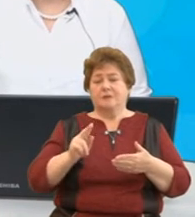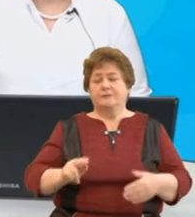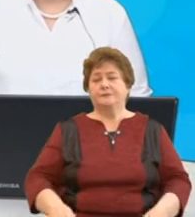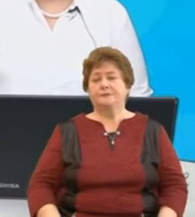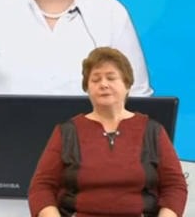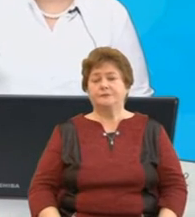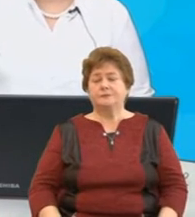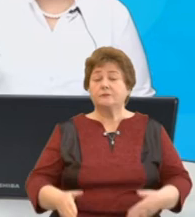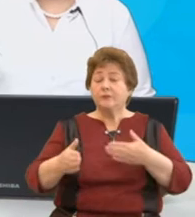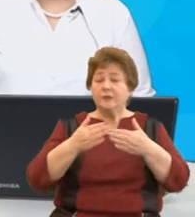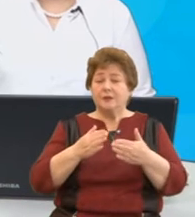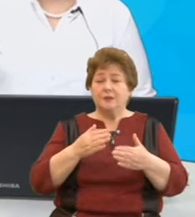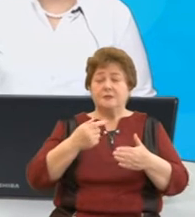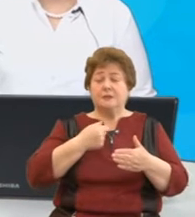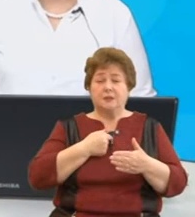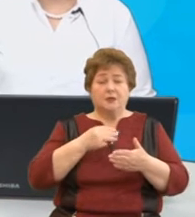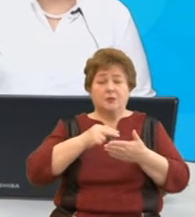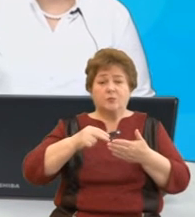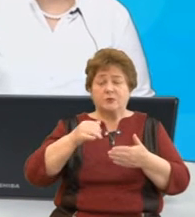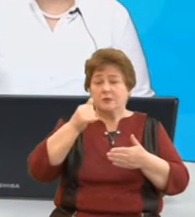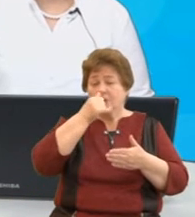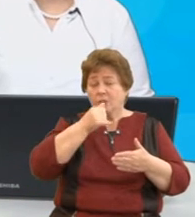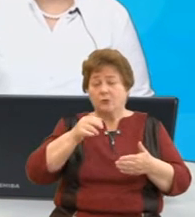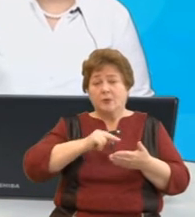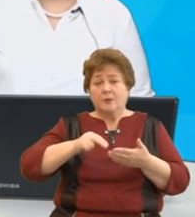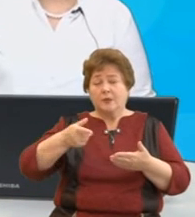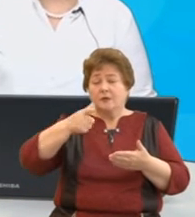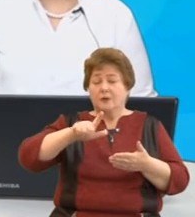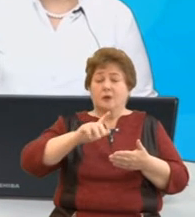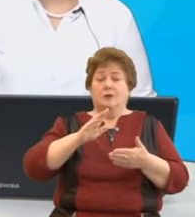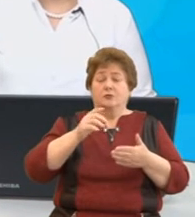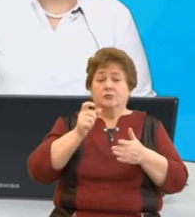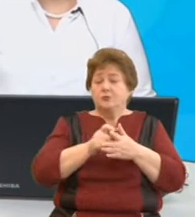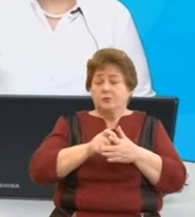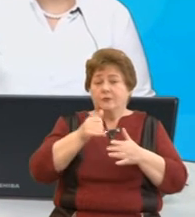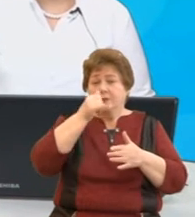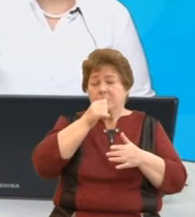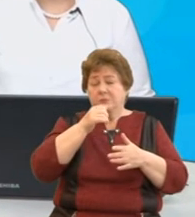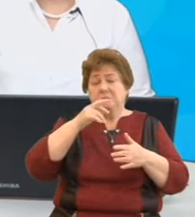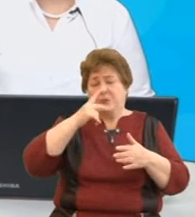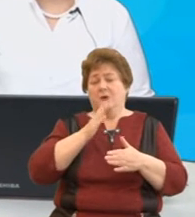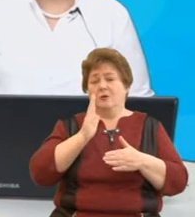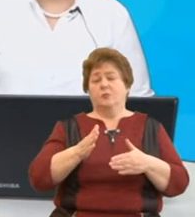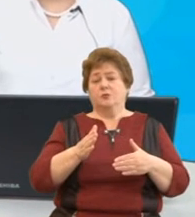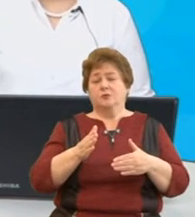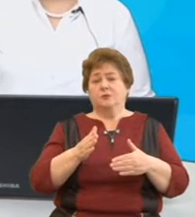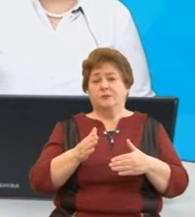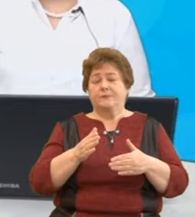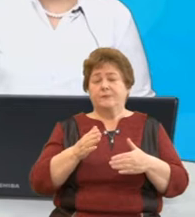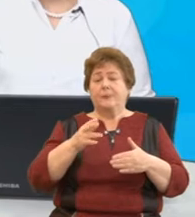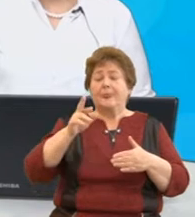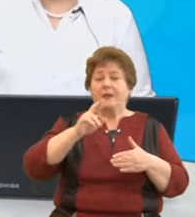знак если я не напишу твердо разделительный знак у меня не получиться слово которое мне нужно и